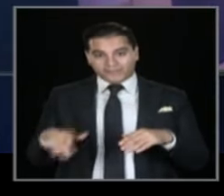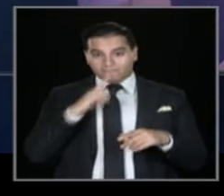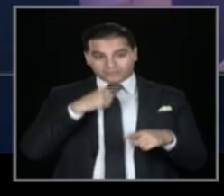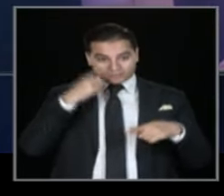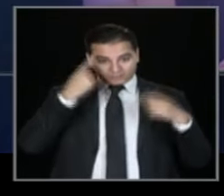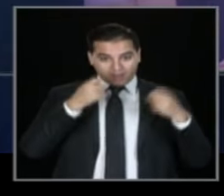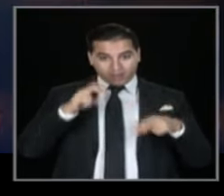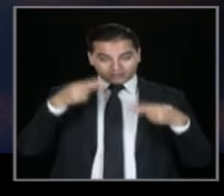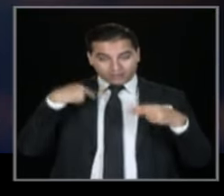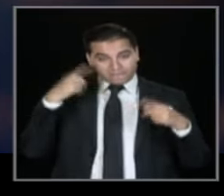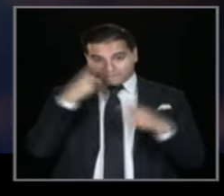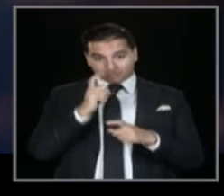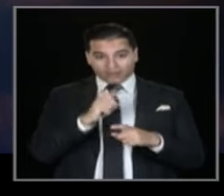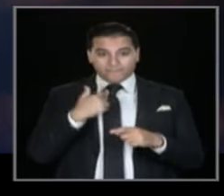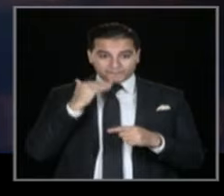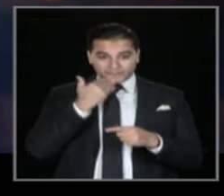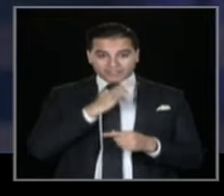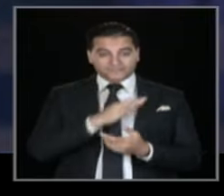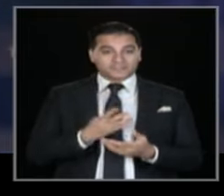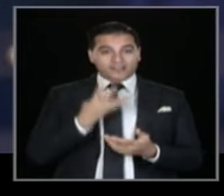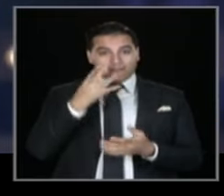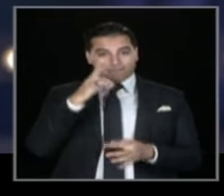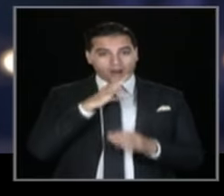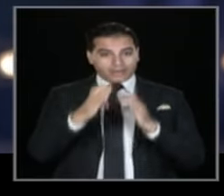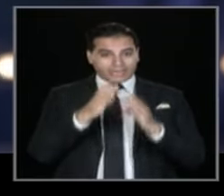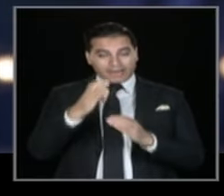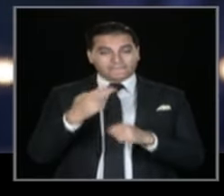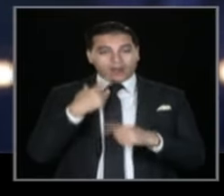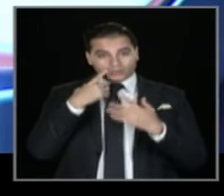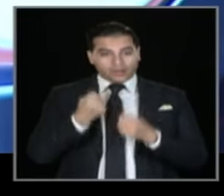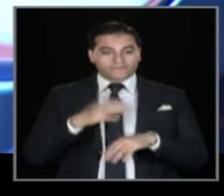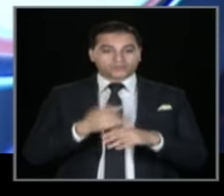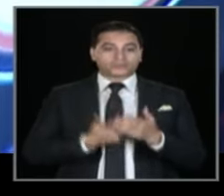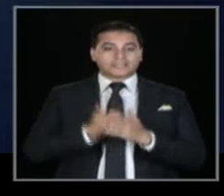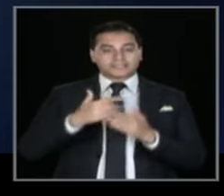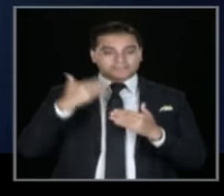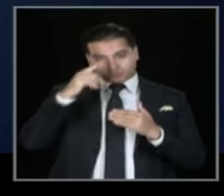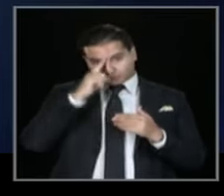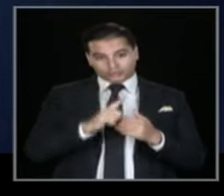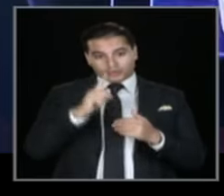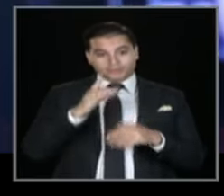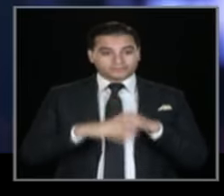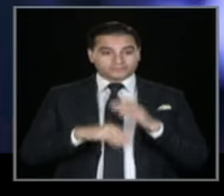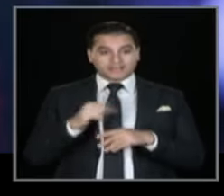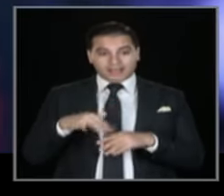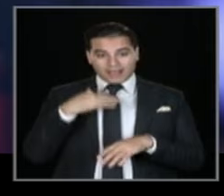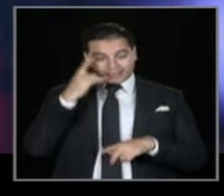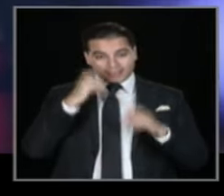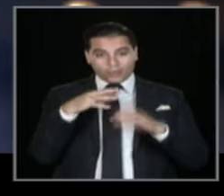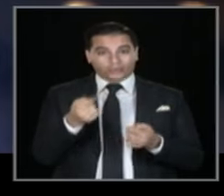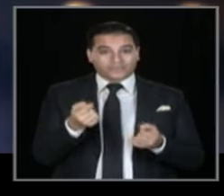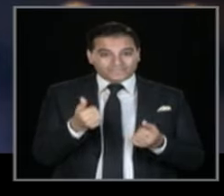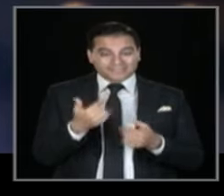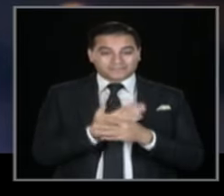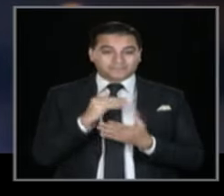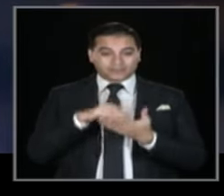الضغط ما كانتش صعبة زي ما توقعت، قدرت تقريبا 4 من 8، عايزين نحافظ على ده ونكسب إن شاء الله. للأسف كان في توتر ورهبة في